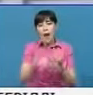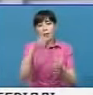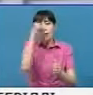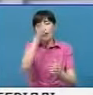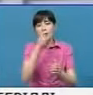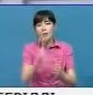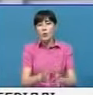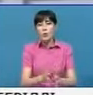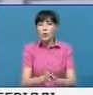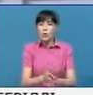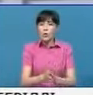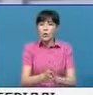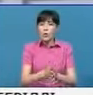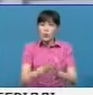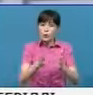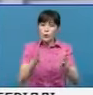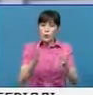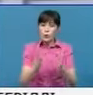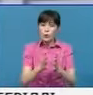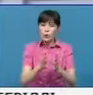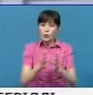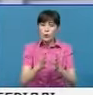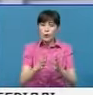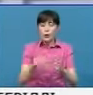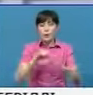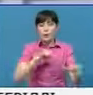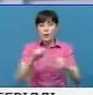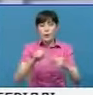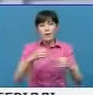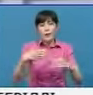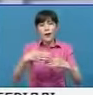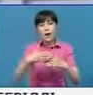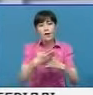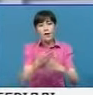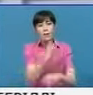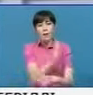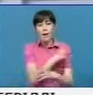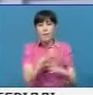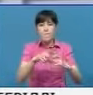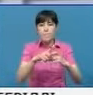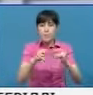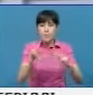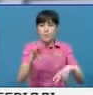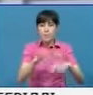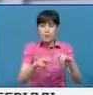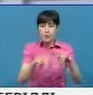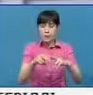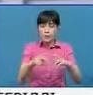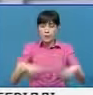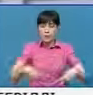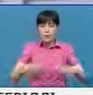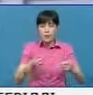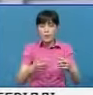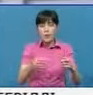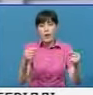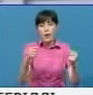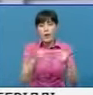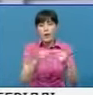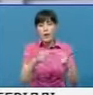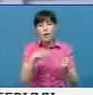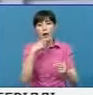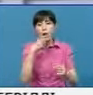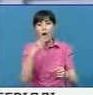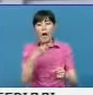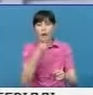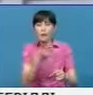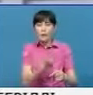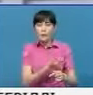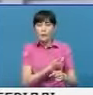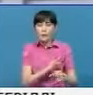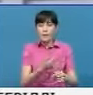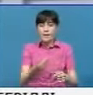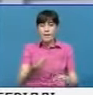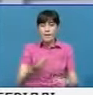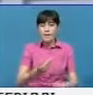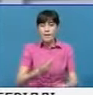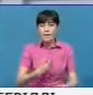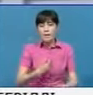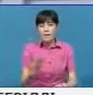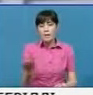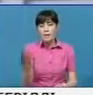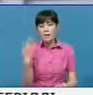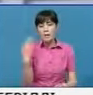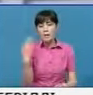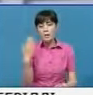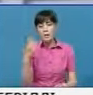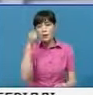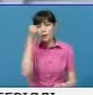үлкен осындай ғимараттар ашылып жатыр, үлкен мекемелер салынып жатыр. Егер нақты айтатын болсақ, бізде былтырдың